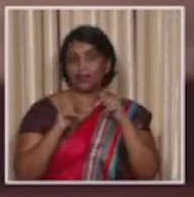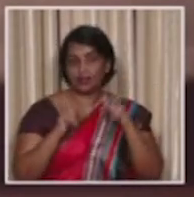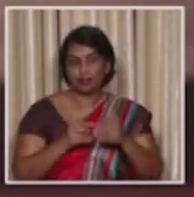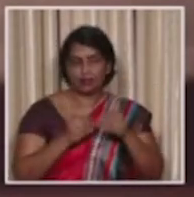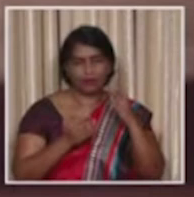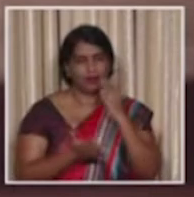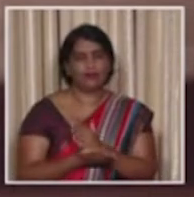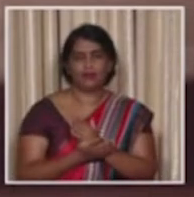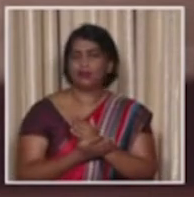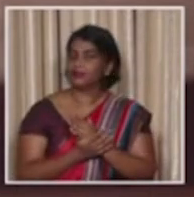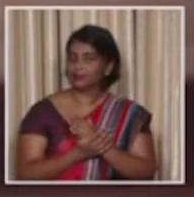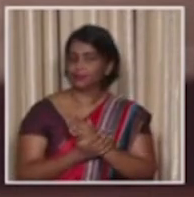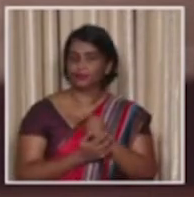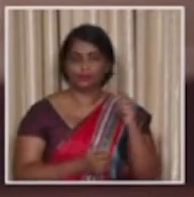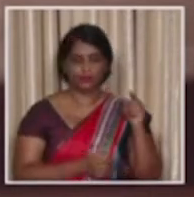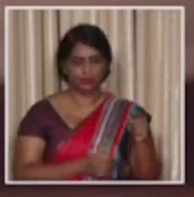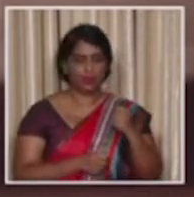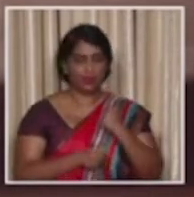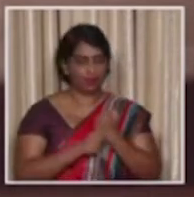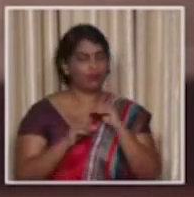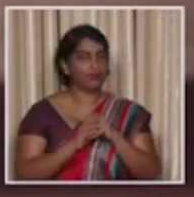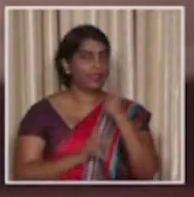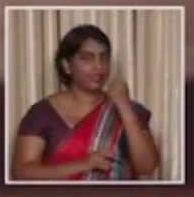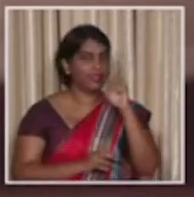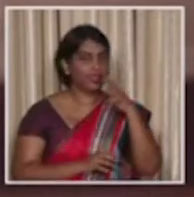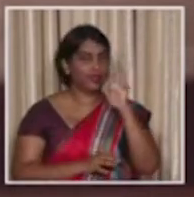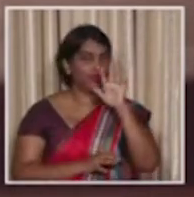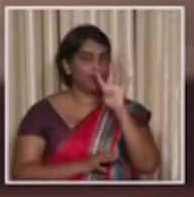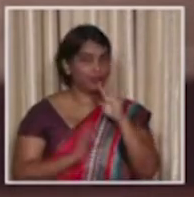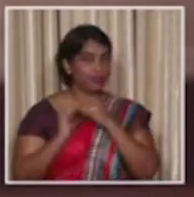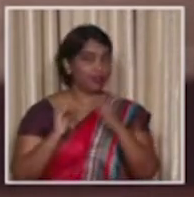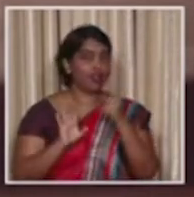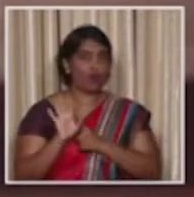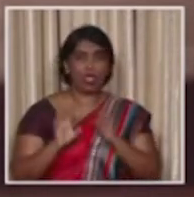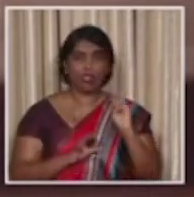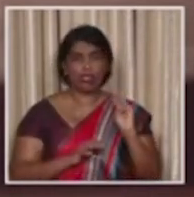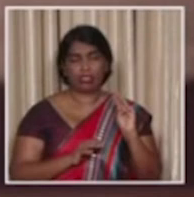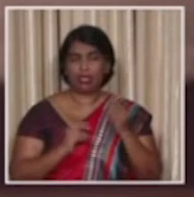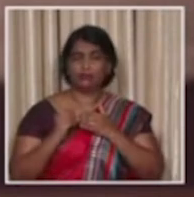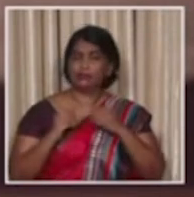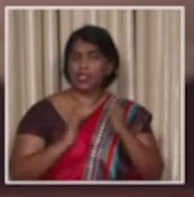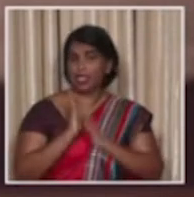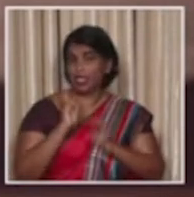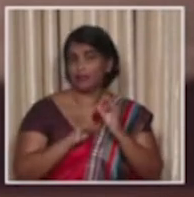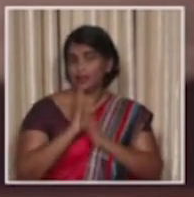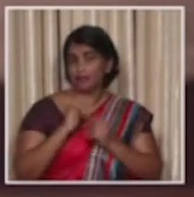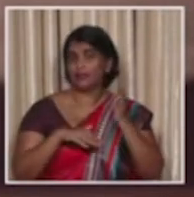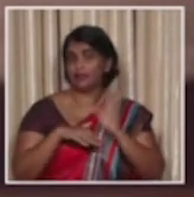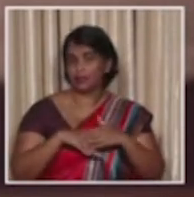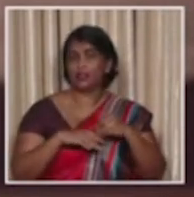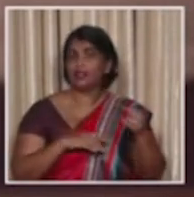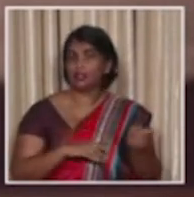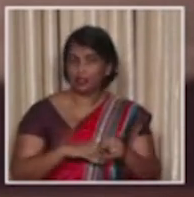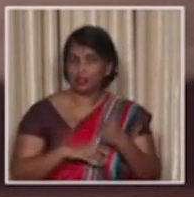අතරමඟ නතර වෙලා තියෙනවා. දැන් ඔබතුමාලා ආණ්ඩුවේ ඉන්නවා 1994 ඉඳන් දැන් අවුරුදු 30කට ආසන්නයි ඇමතිවරු වශයෙන්.